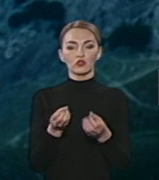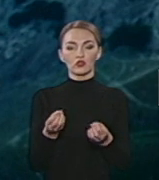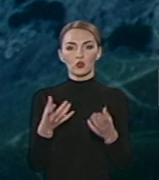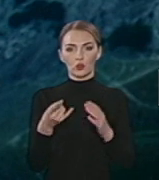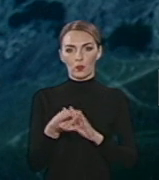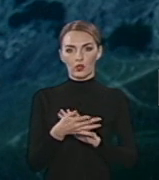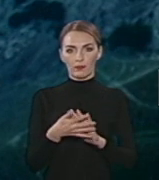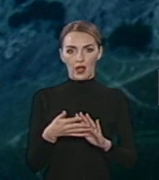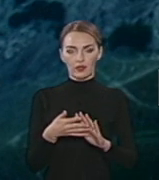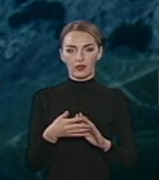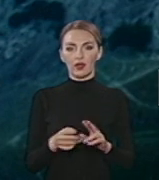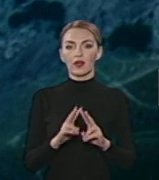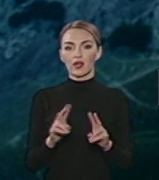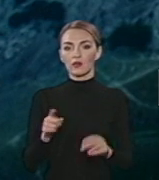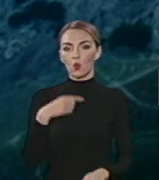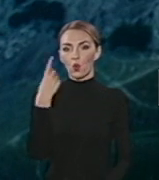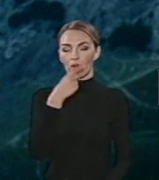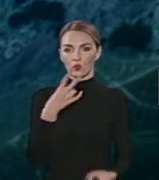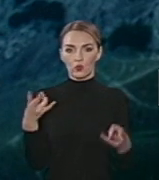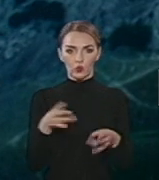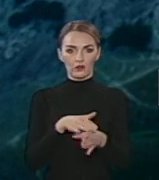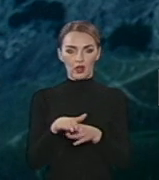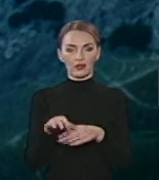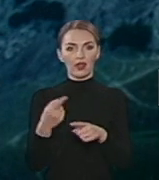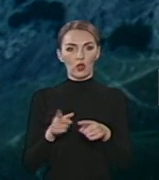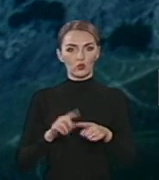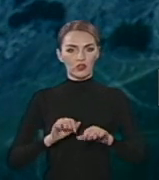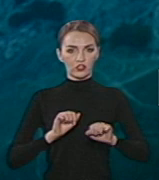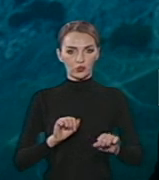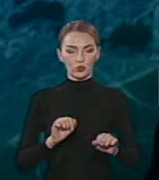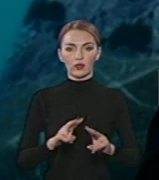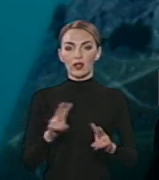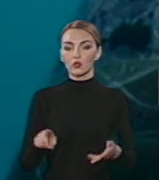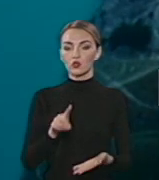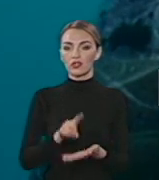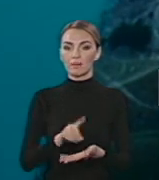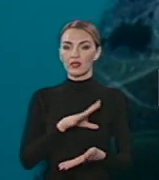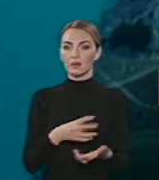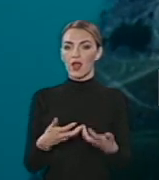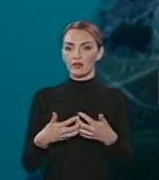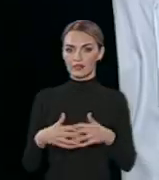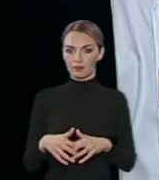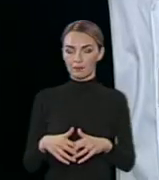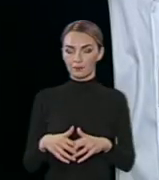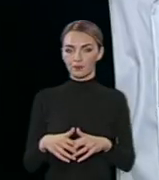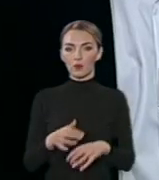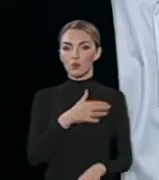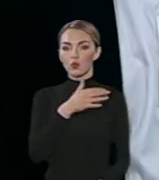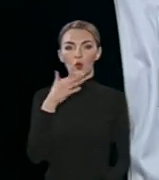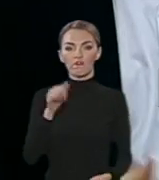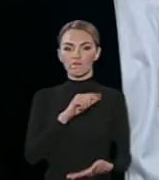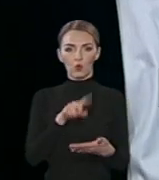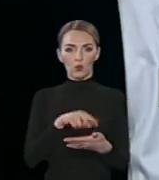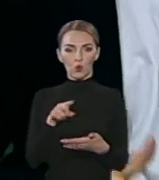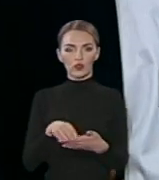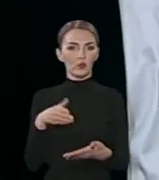понимание, каким образом необходимо осуществлять эту защиту, какие должны быть механизмы. Многие вопросы, они,